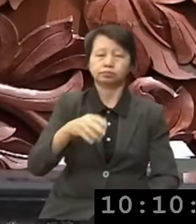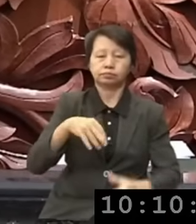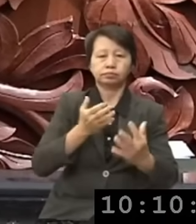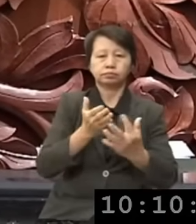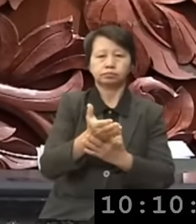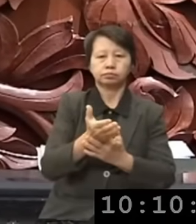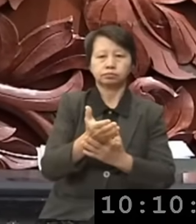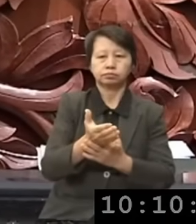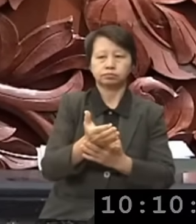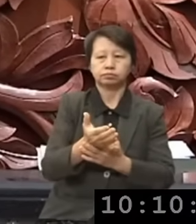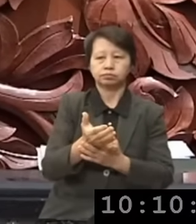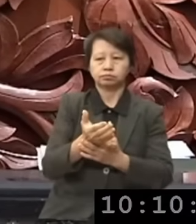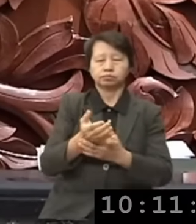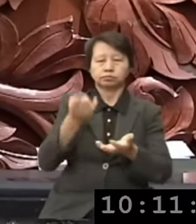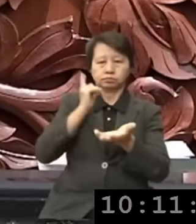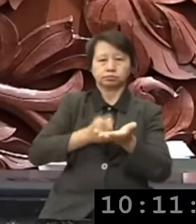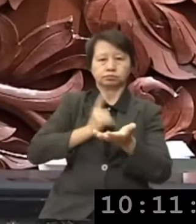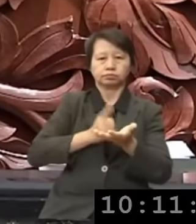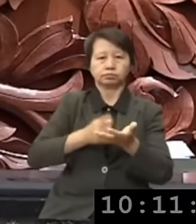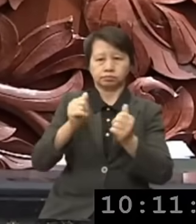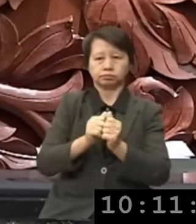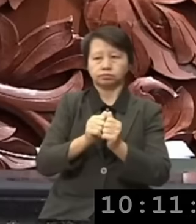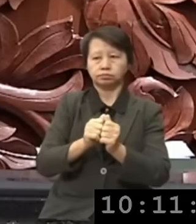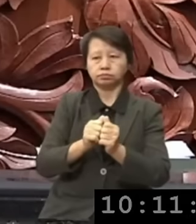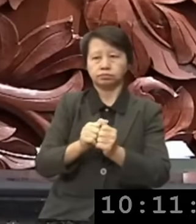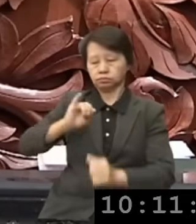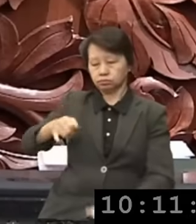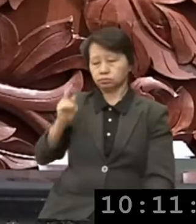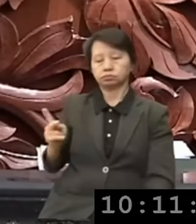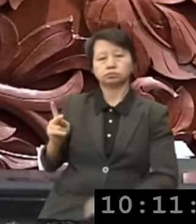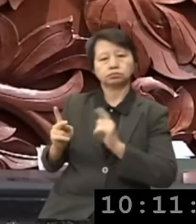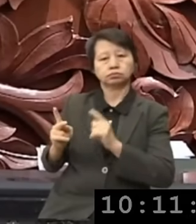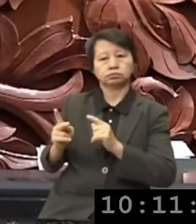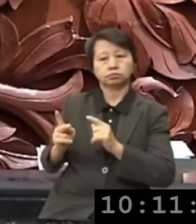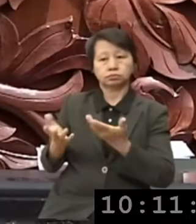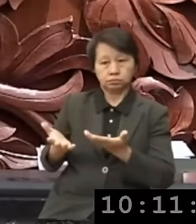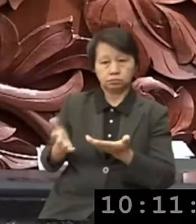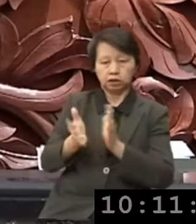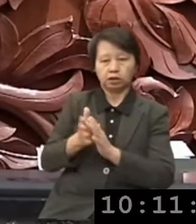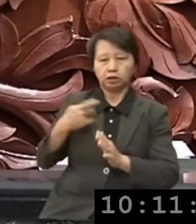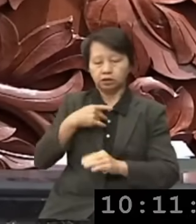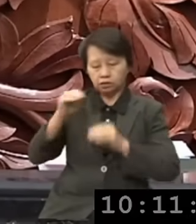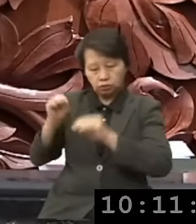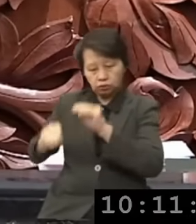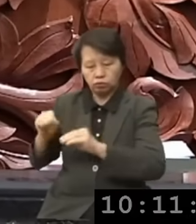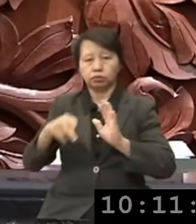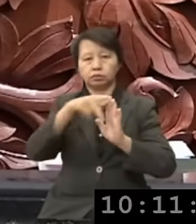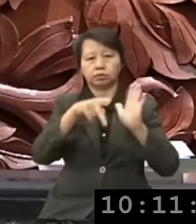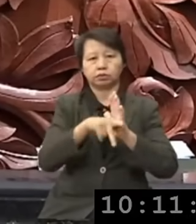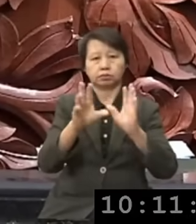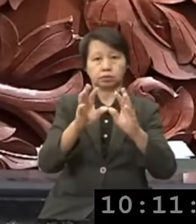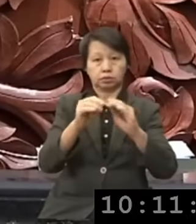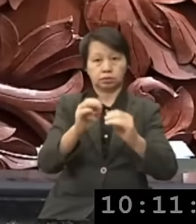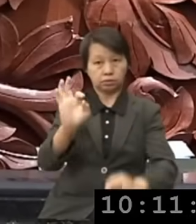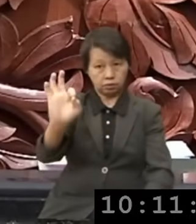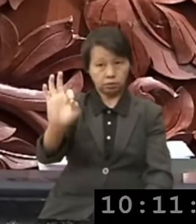satu Apa nama perbincangan dengan slide bukan slide komit dengan jaatankuasa yang kita adakan supaya kita ubah peraturan mesyuarat ni ya terima kasih saya